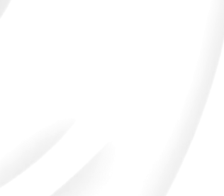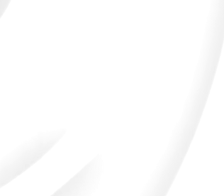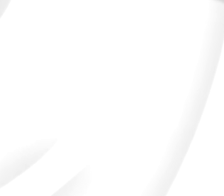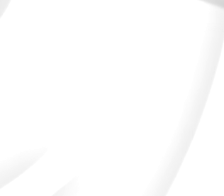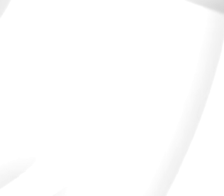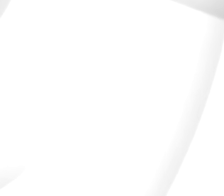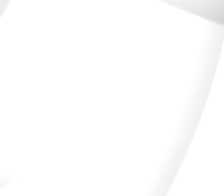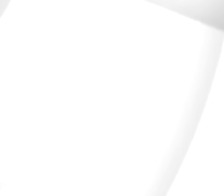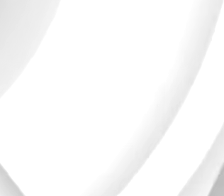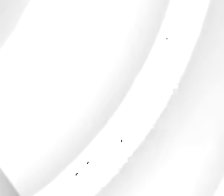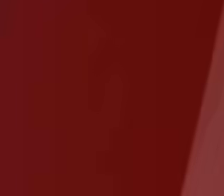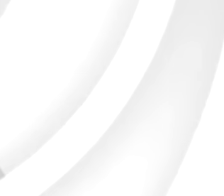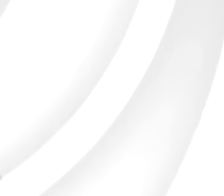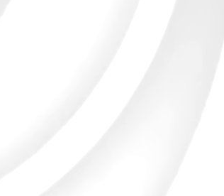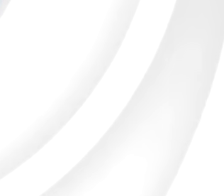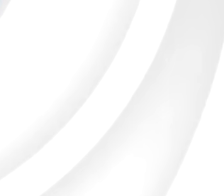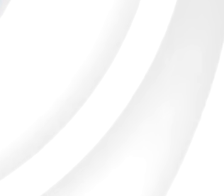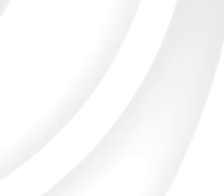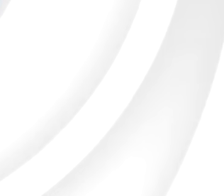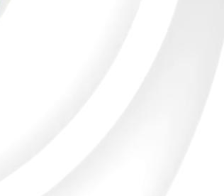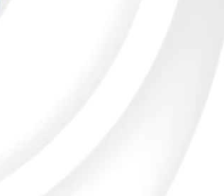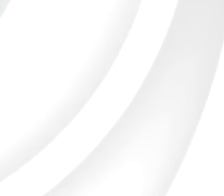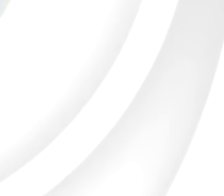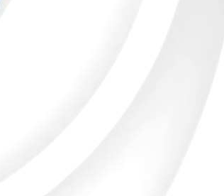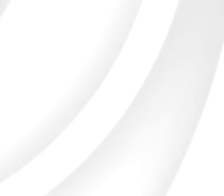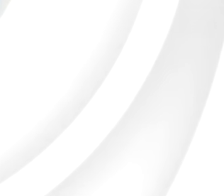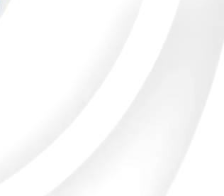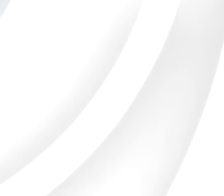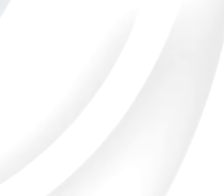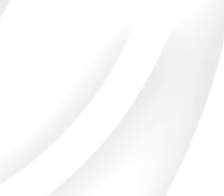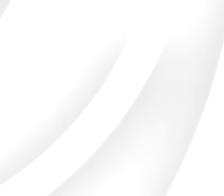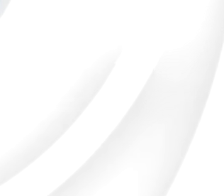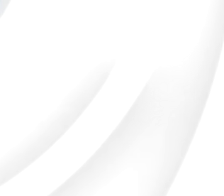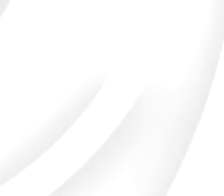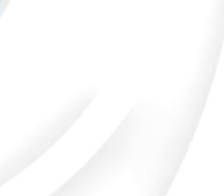alas 6:30 ng gabi hanggang Sabado at Linggo sa TV